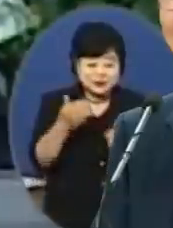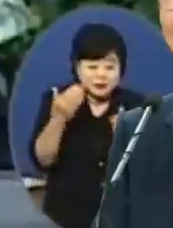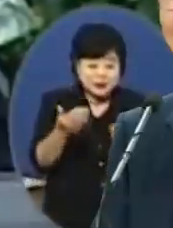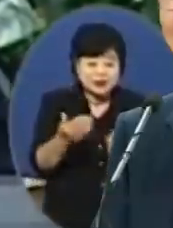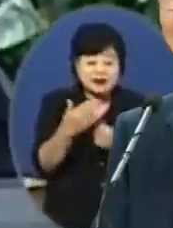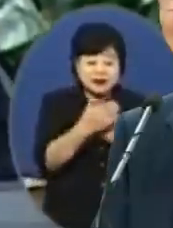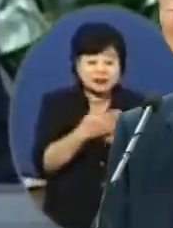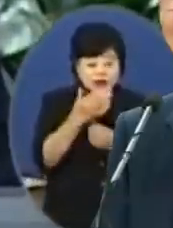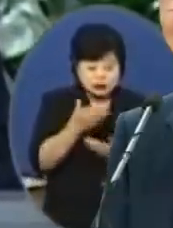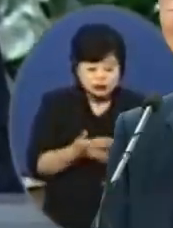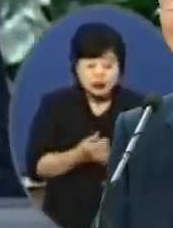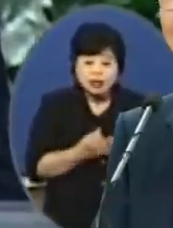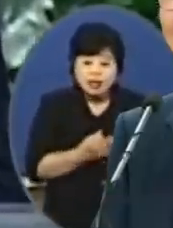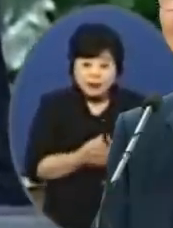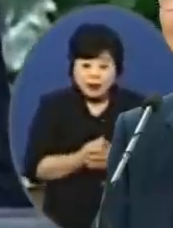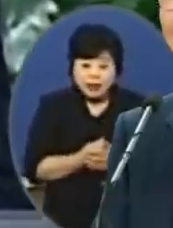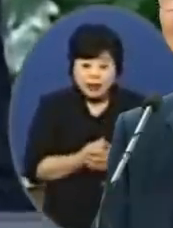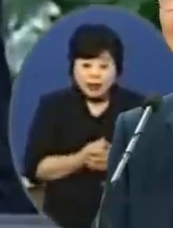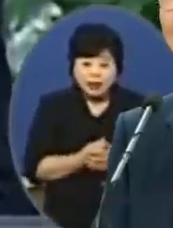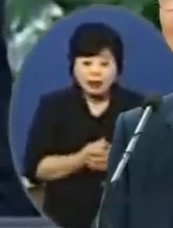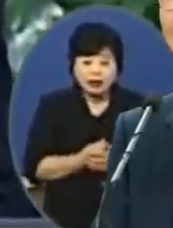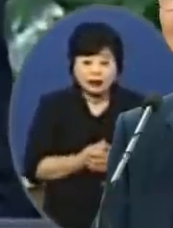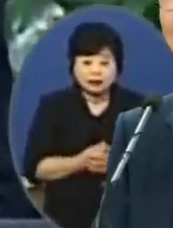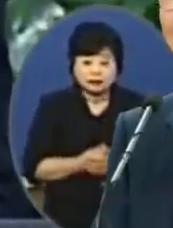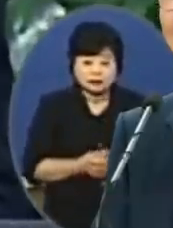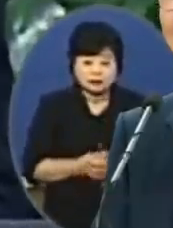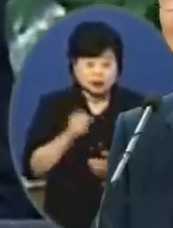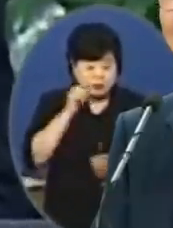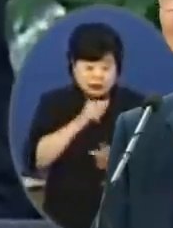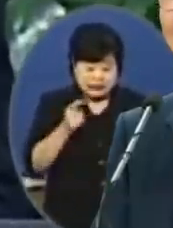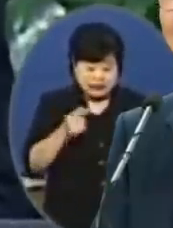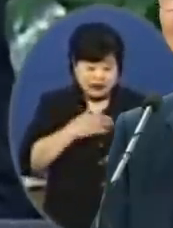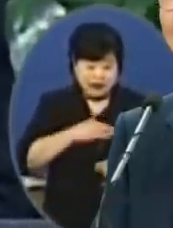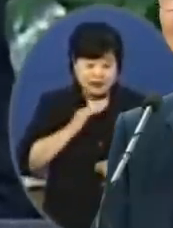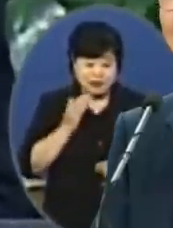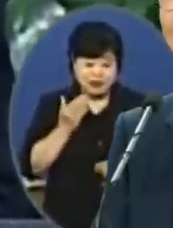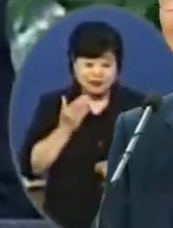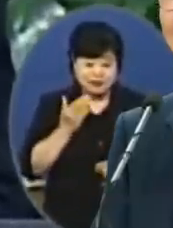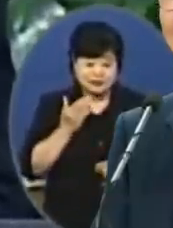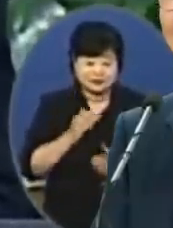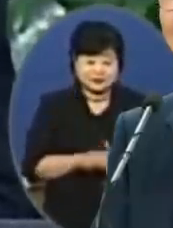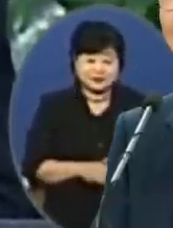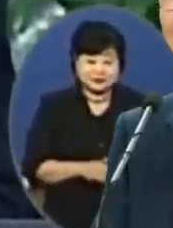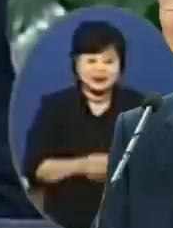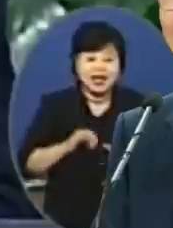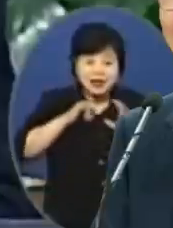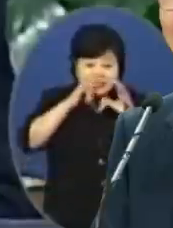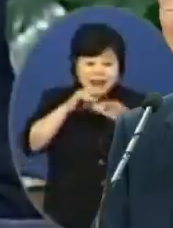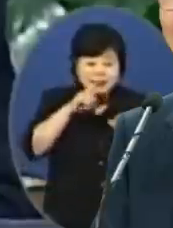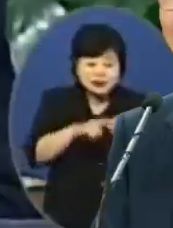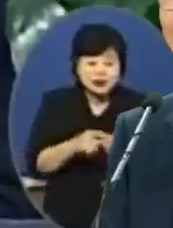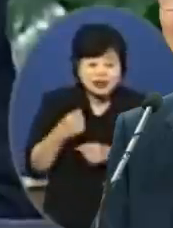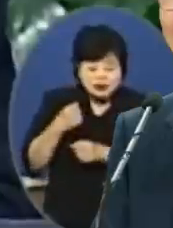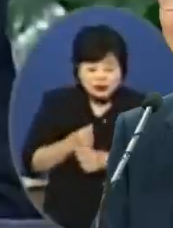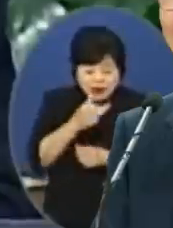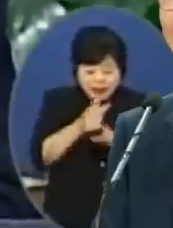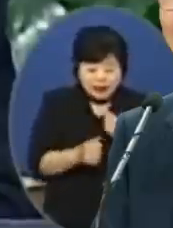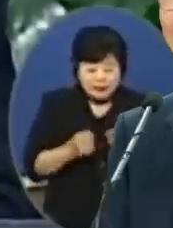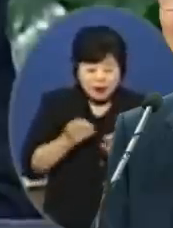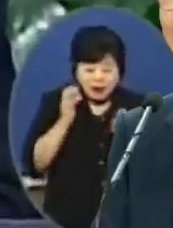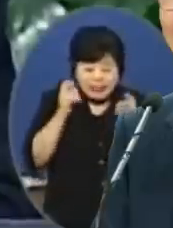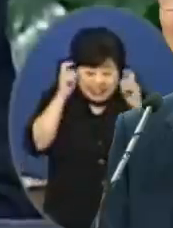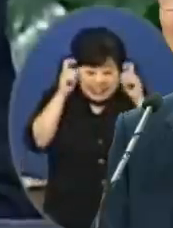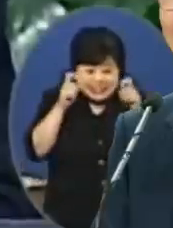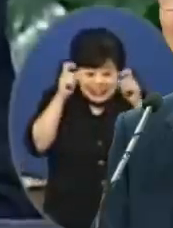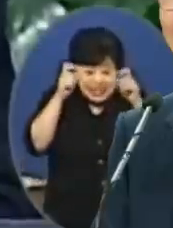주님께서 은혜로 주신 것이기 때문에 무리가 아닌 것을 알아야 되는 것입니다. 세상 죄를 지고 가는 하나님의 어린